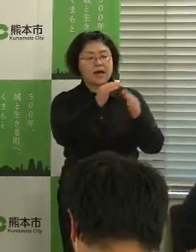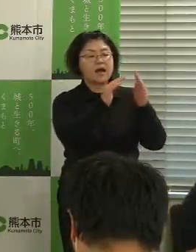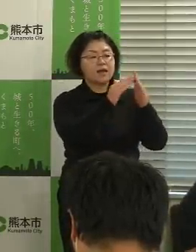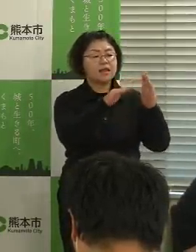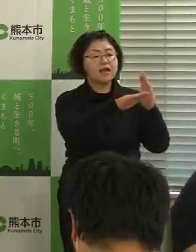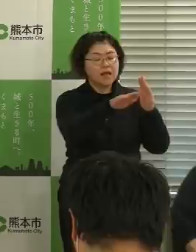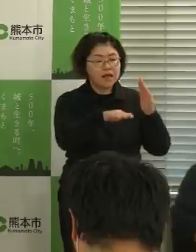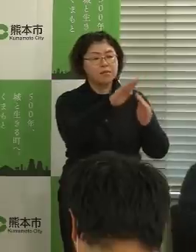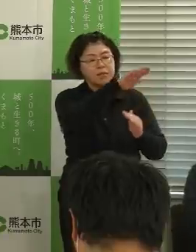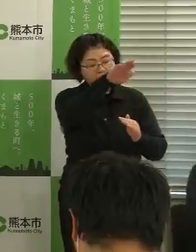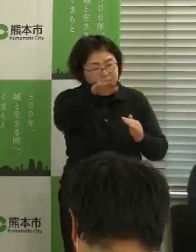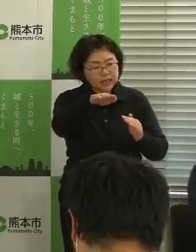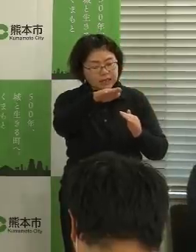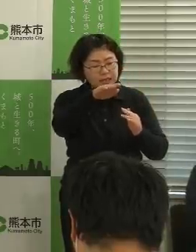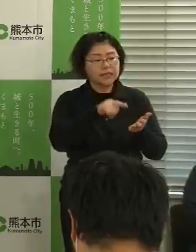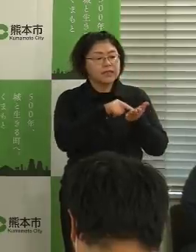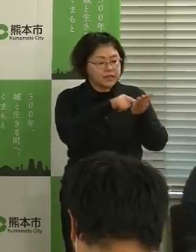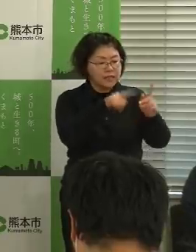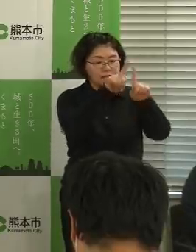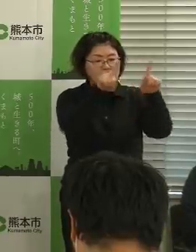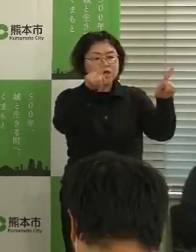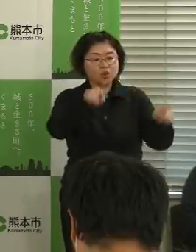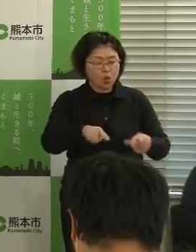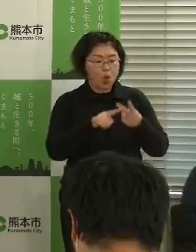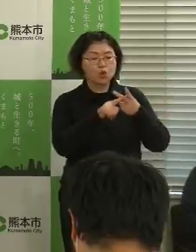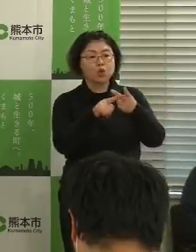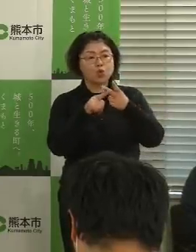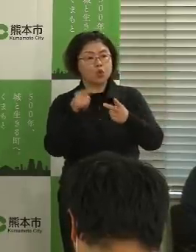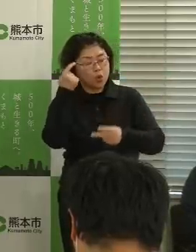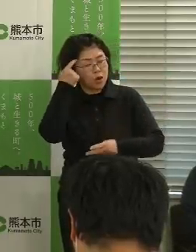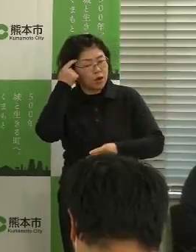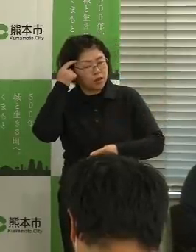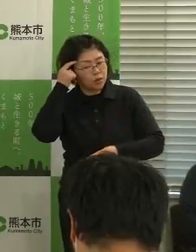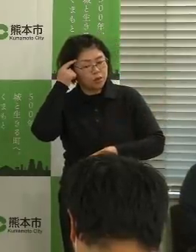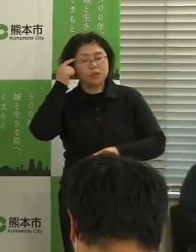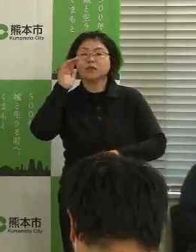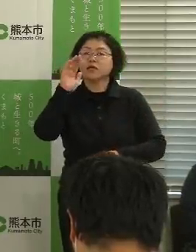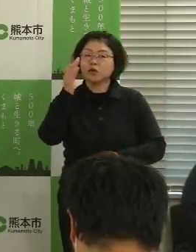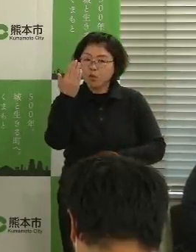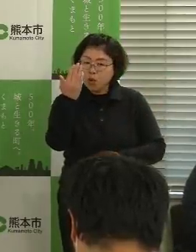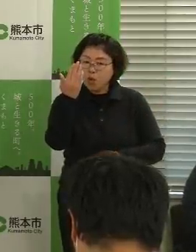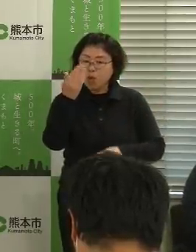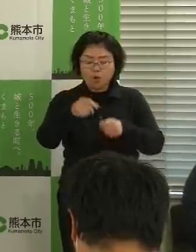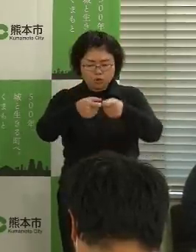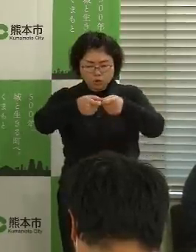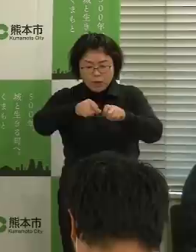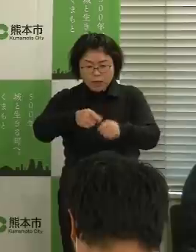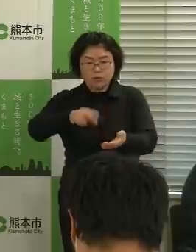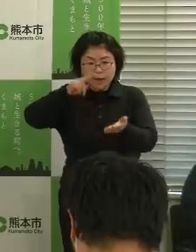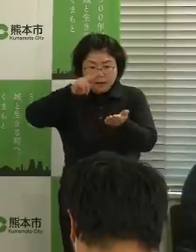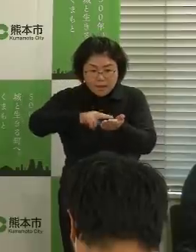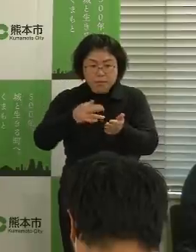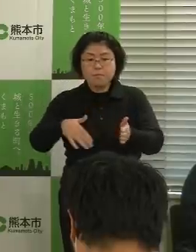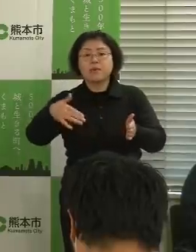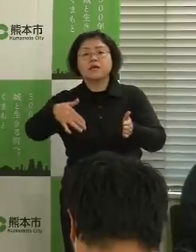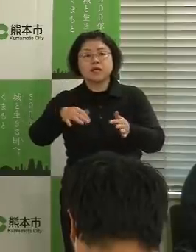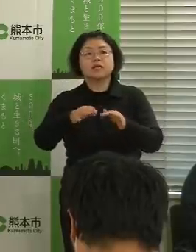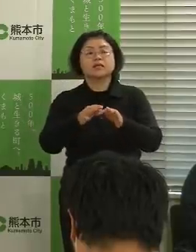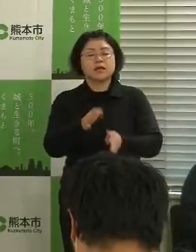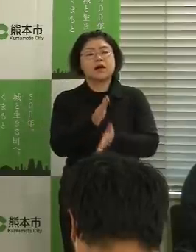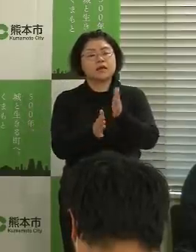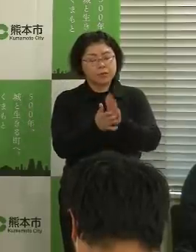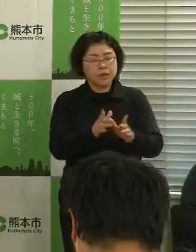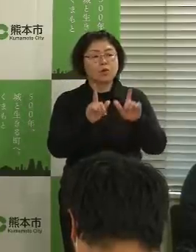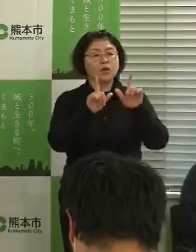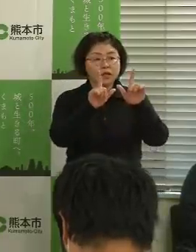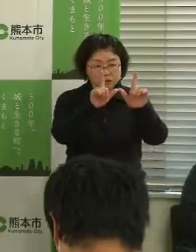への申請書の送付を行いたいと考えておりますが、詳細につきましては決定次第改めてお知ら